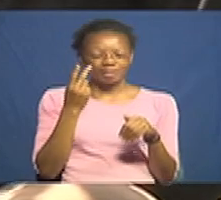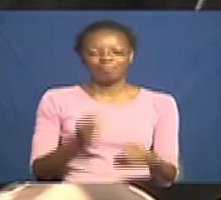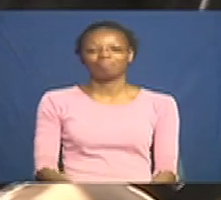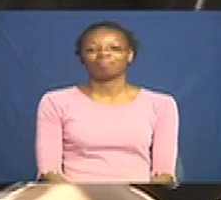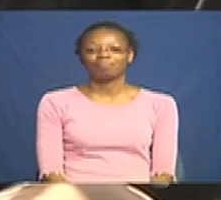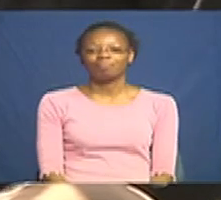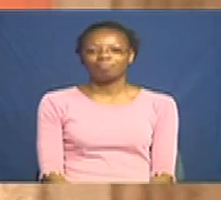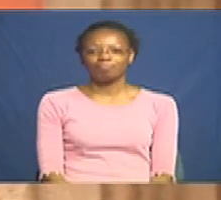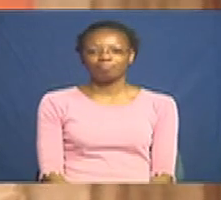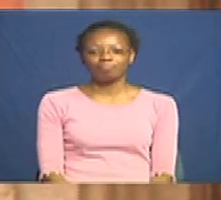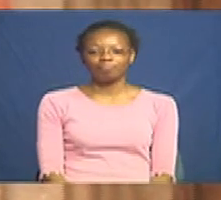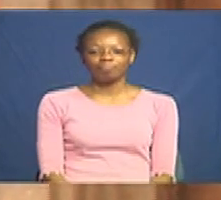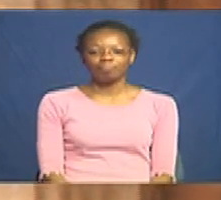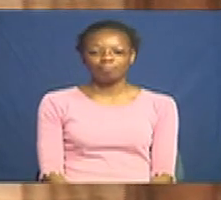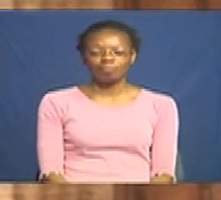makinika nikujuze.